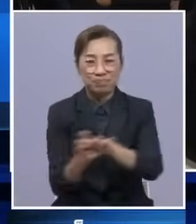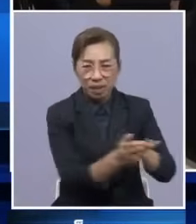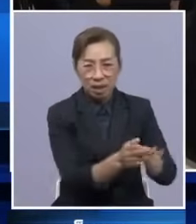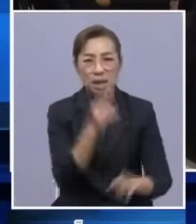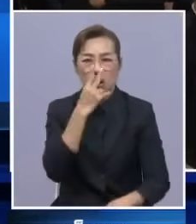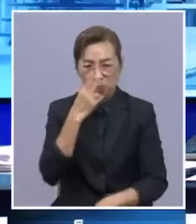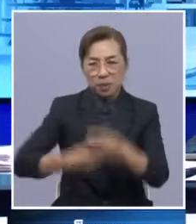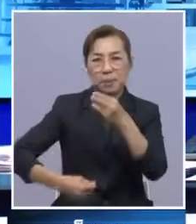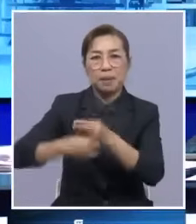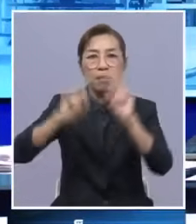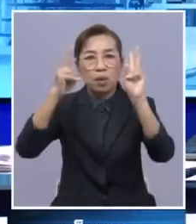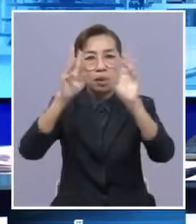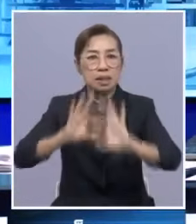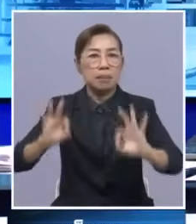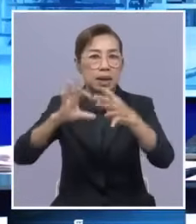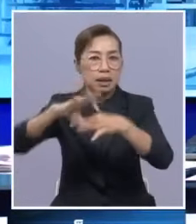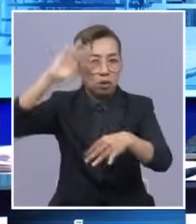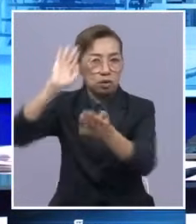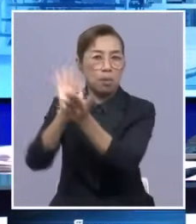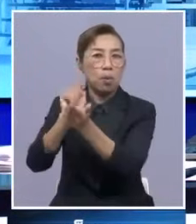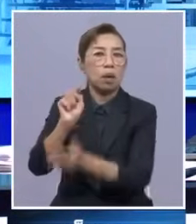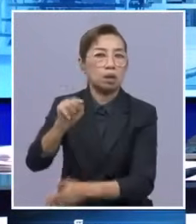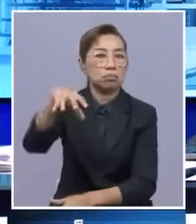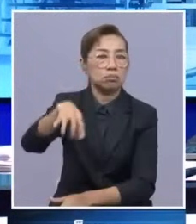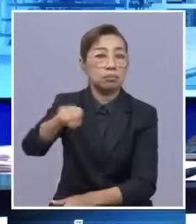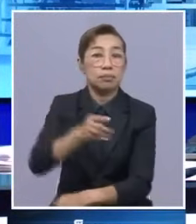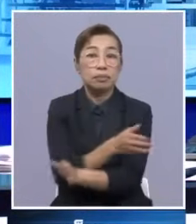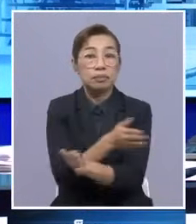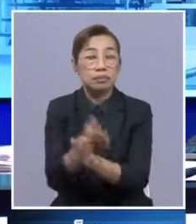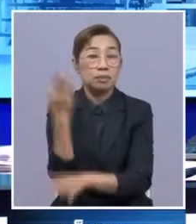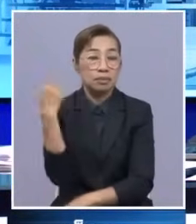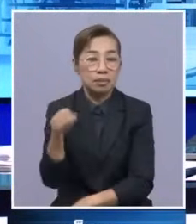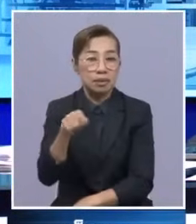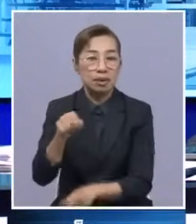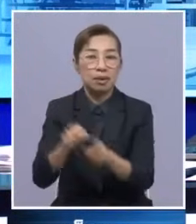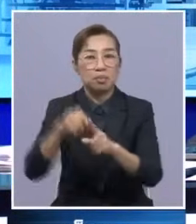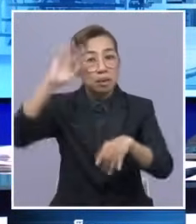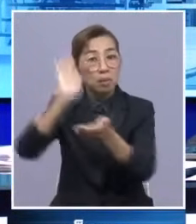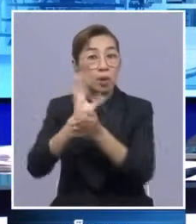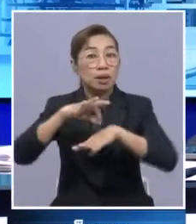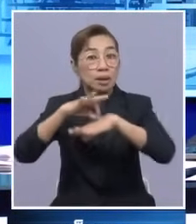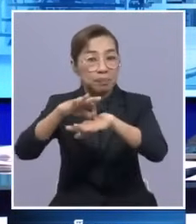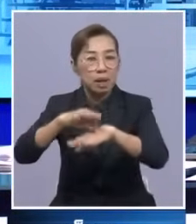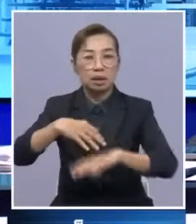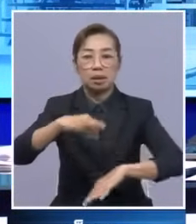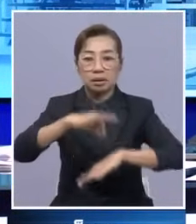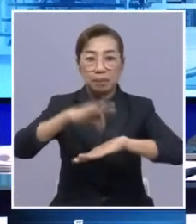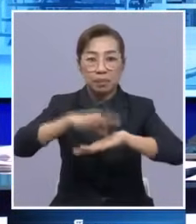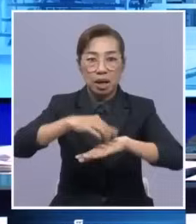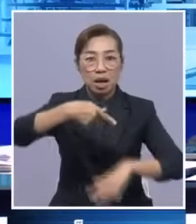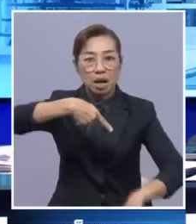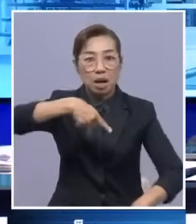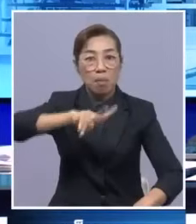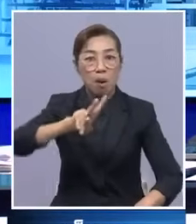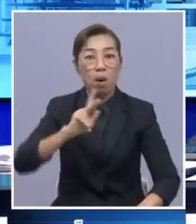องที่เป็นประเด็นร้อนเกี่ยวกับวงการตำรวจนะครับอย่างช่วงที่มีการแต่งตั้งโยกย้ายผู้กำกับนะฮะระดับร